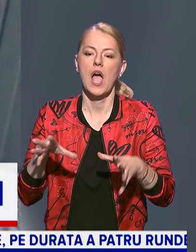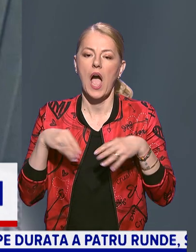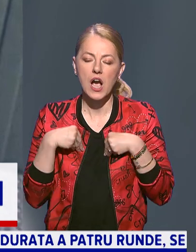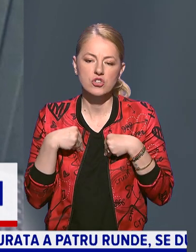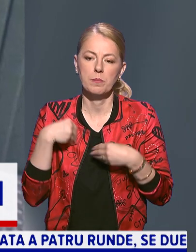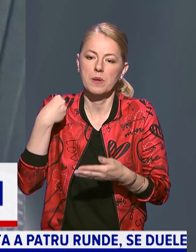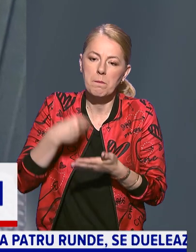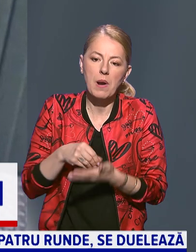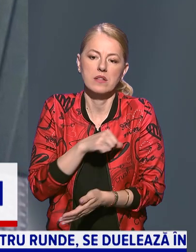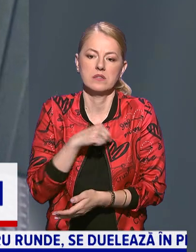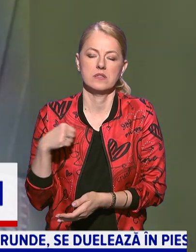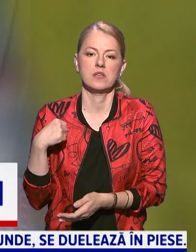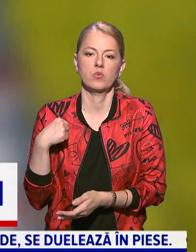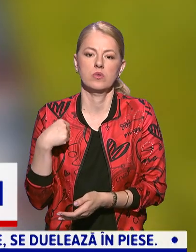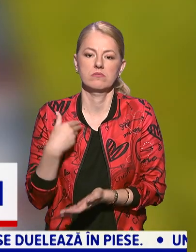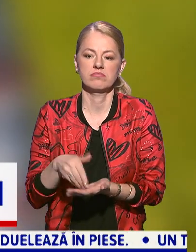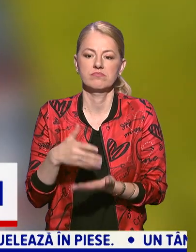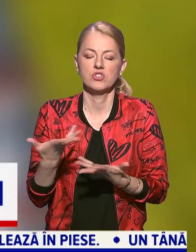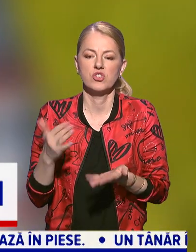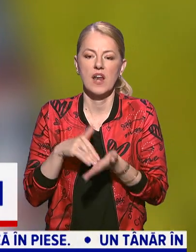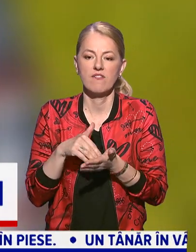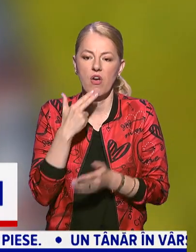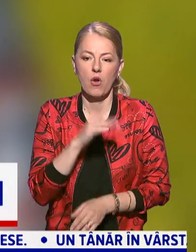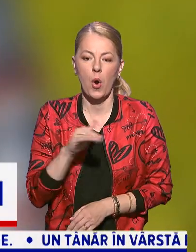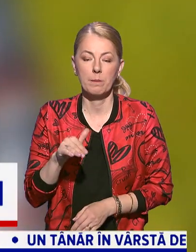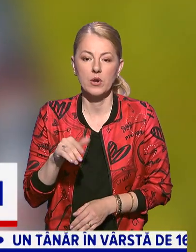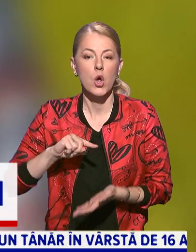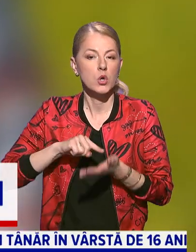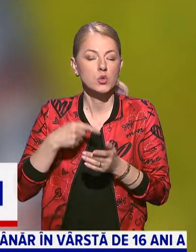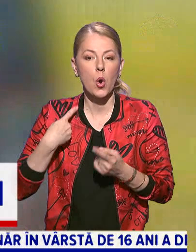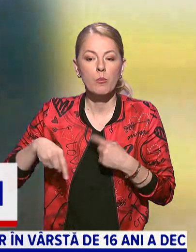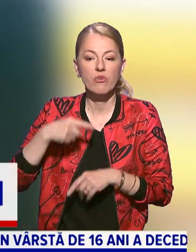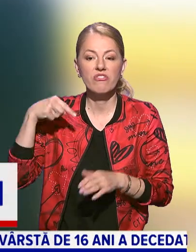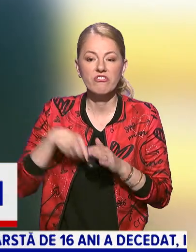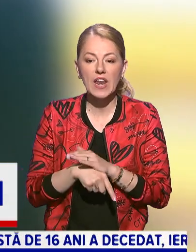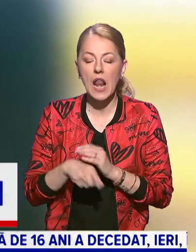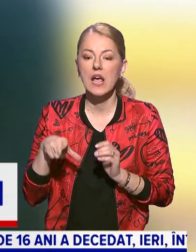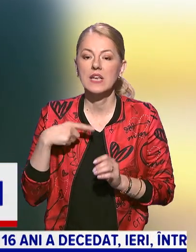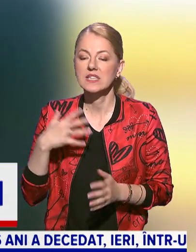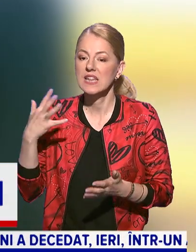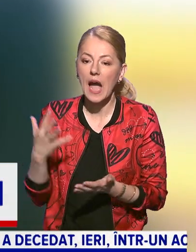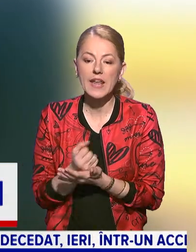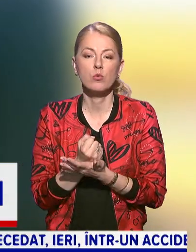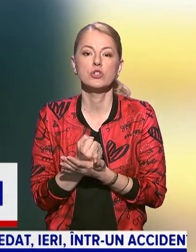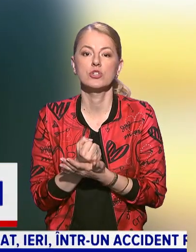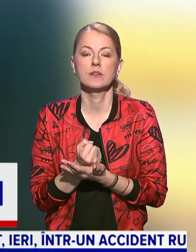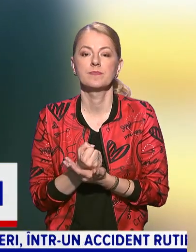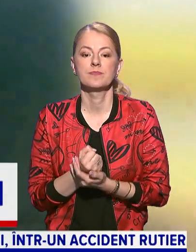în totalitate costurile necesare. Scopul nostru final este de a reuși